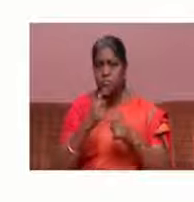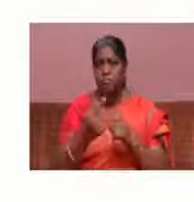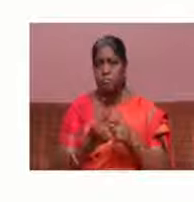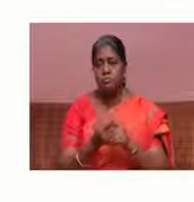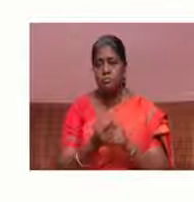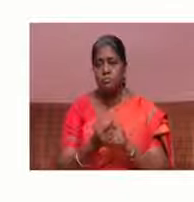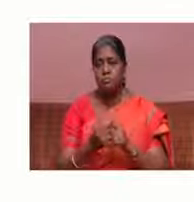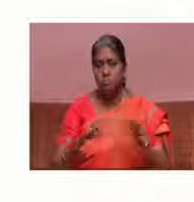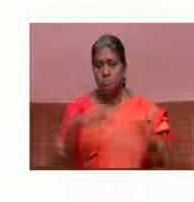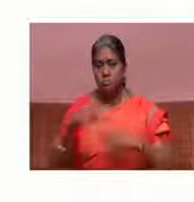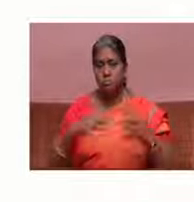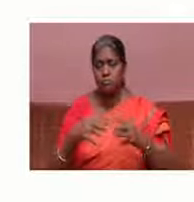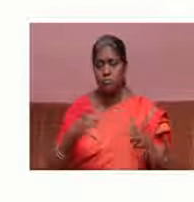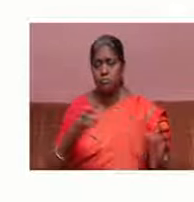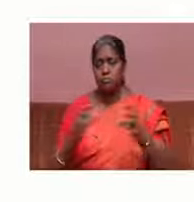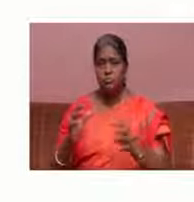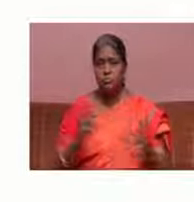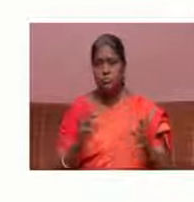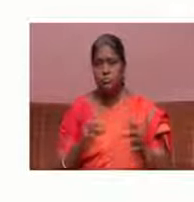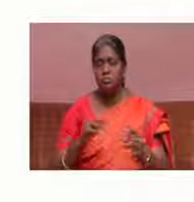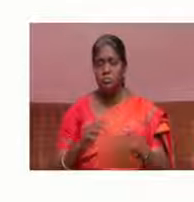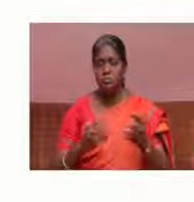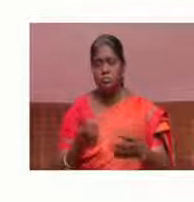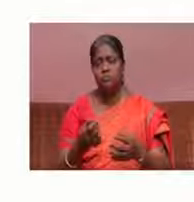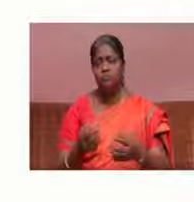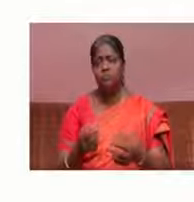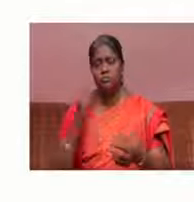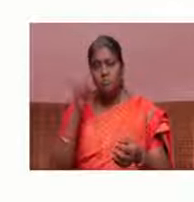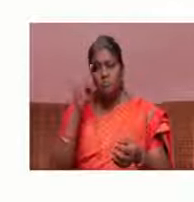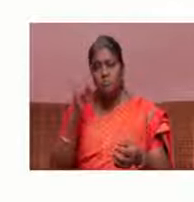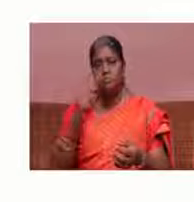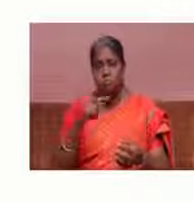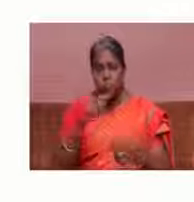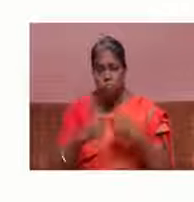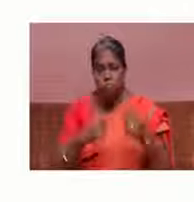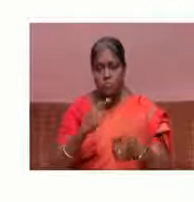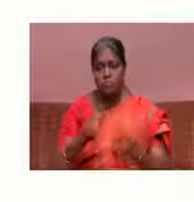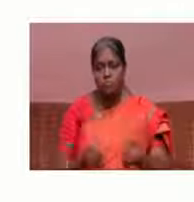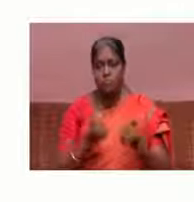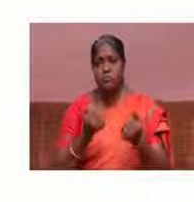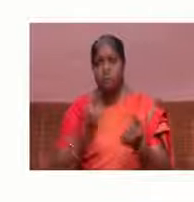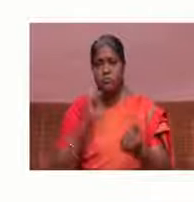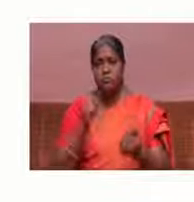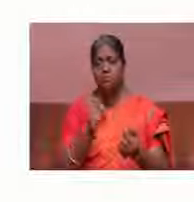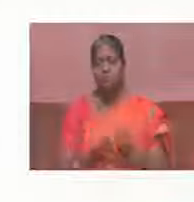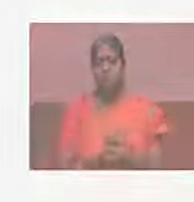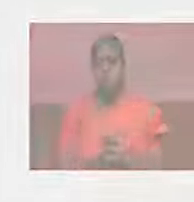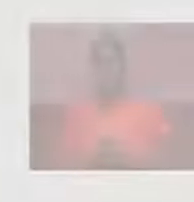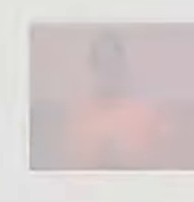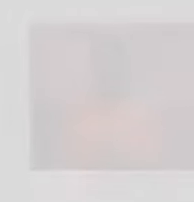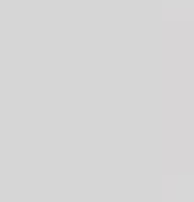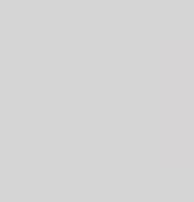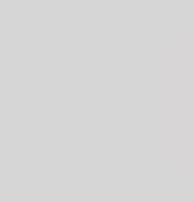பேசும் பொழுது சைகை அசைவுகளை உபயோகித்து புரியும்படி பேச முயற்சிக்கவும்.